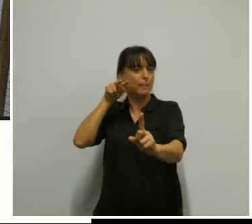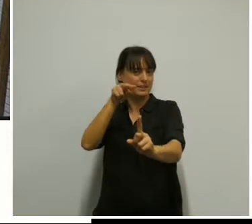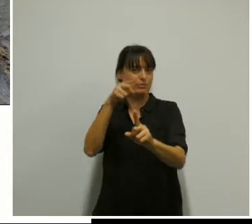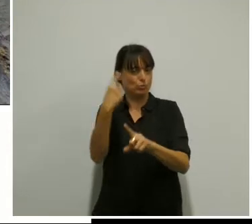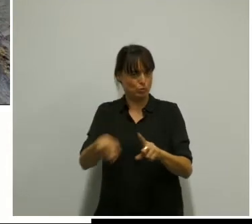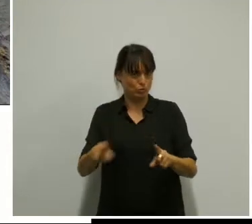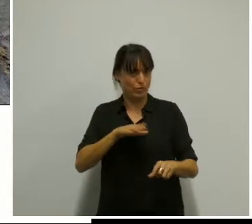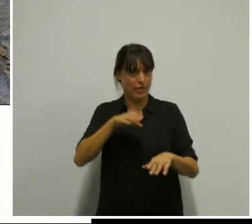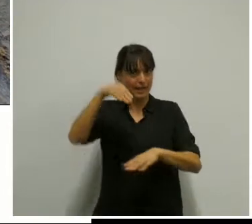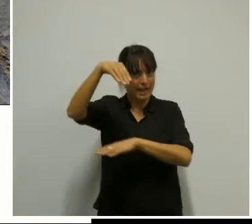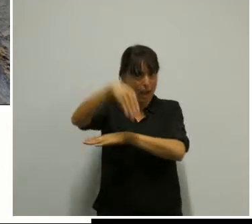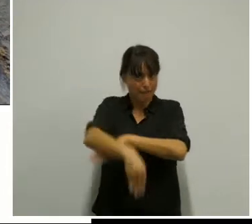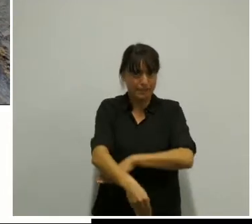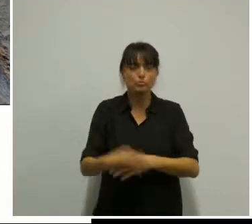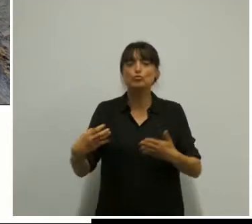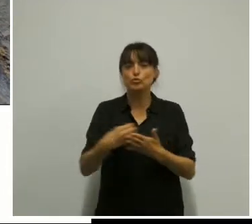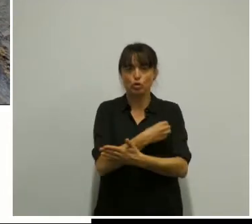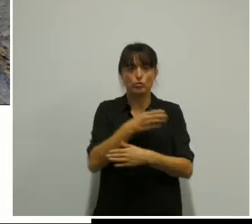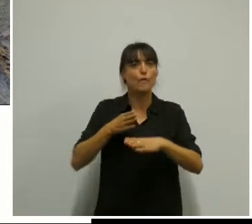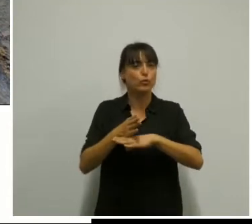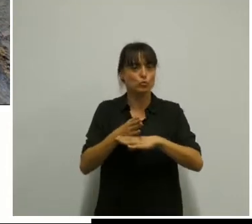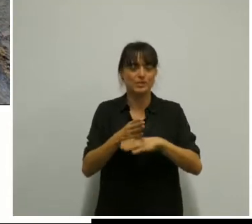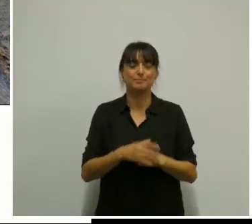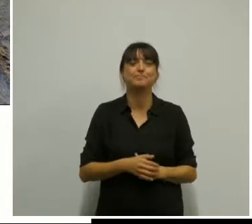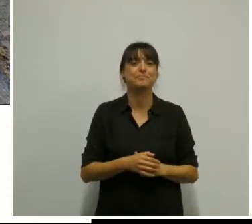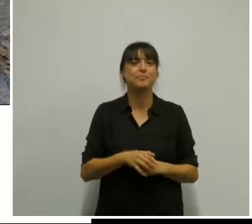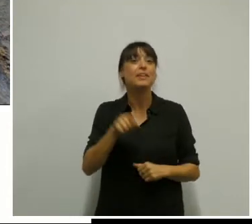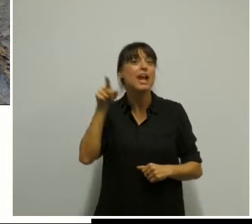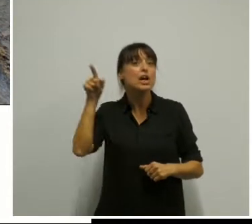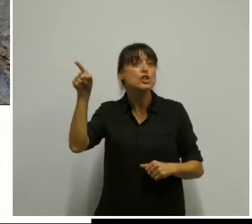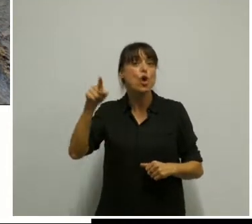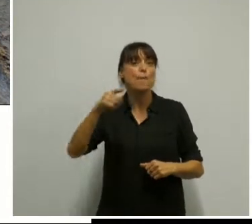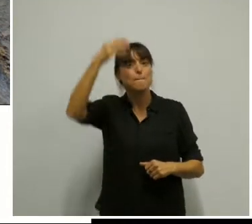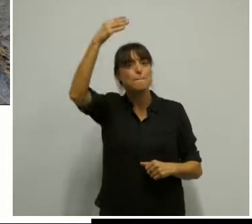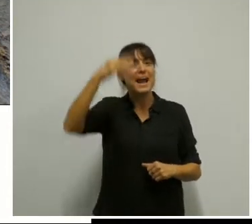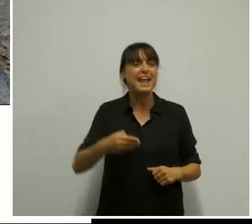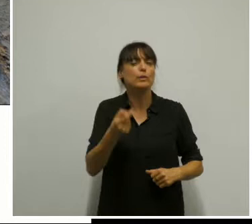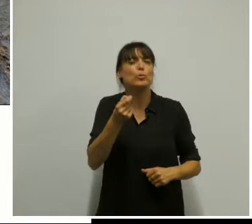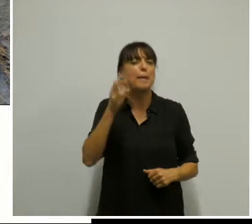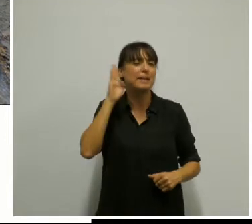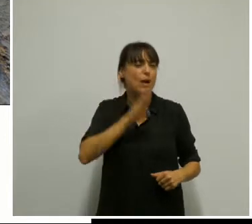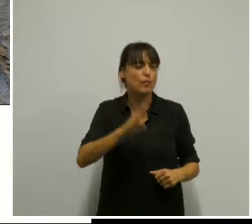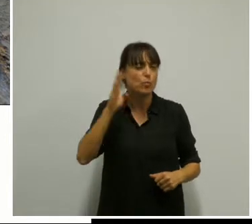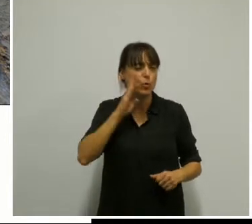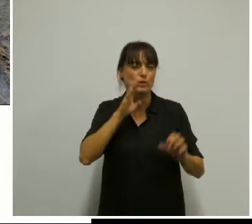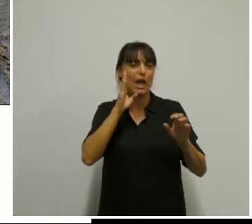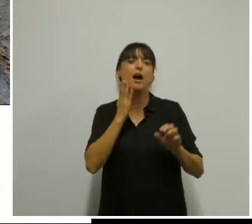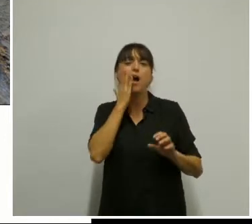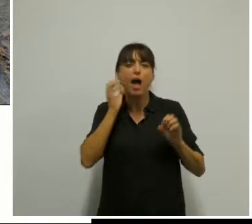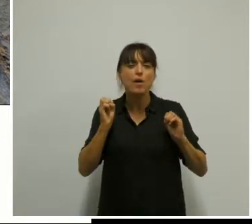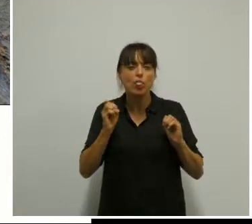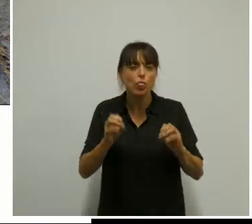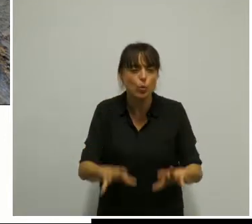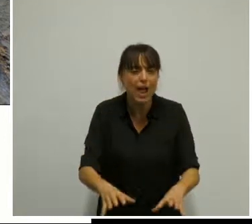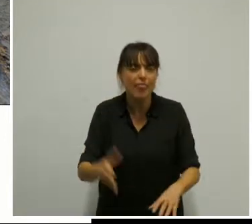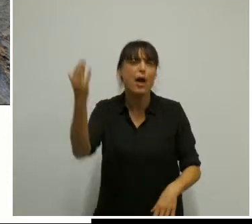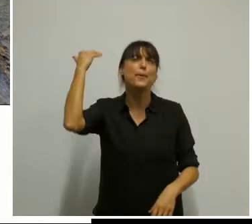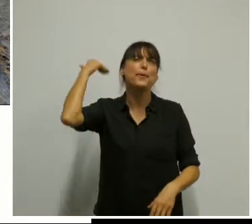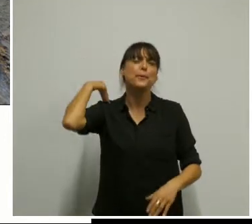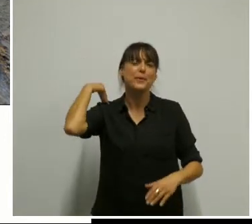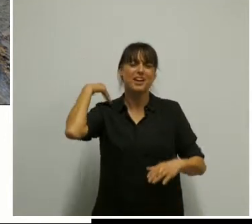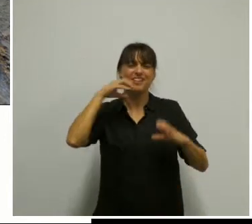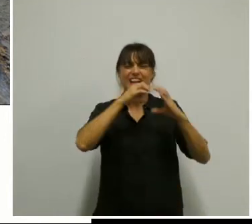fusta. Això és una paret que era una paret una mica bruta, abandonada, i estava amb un canaló que a